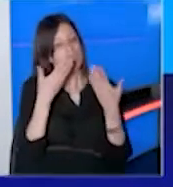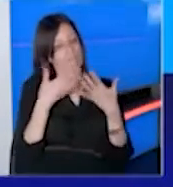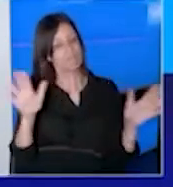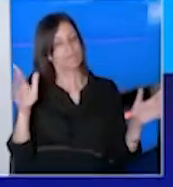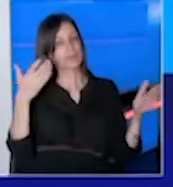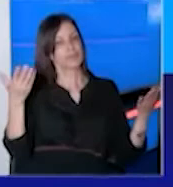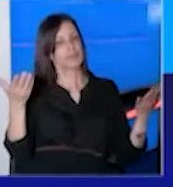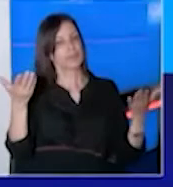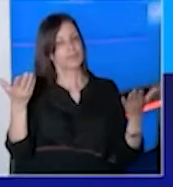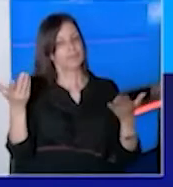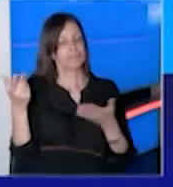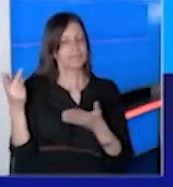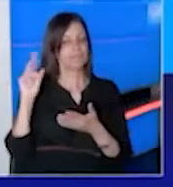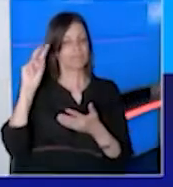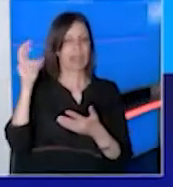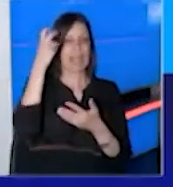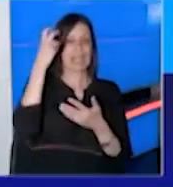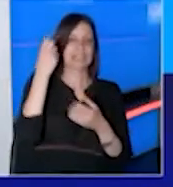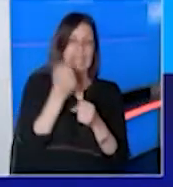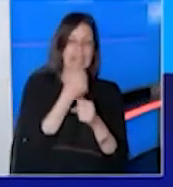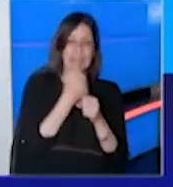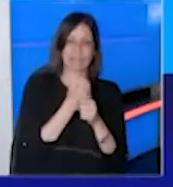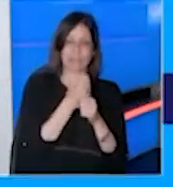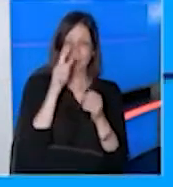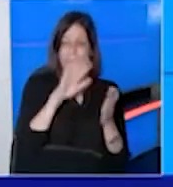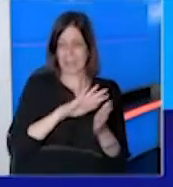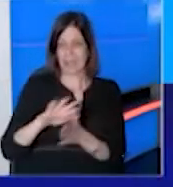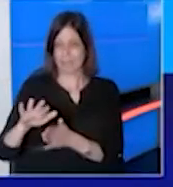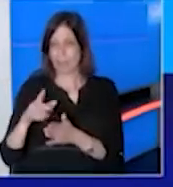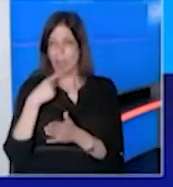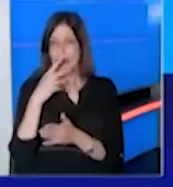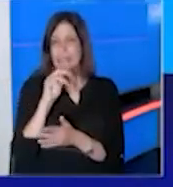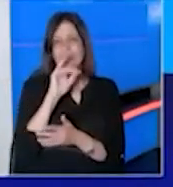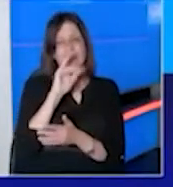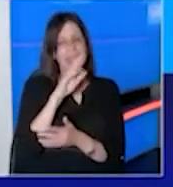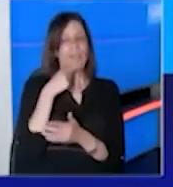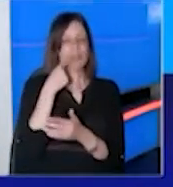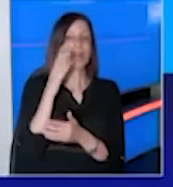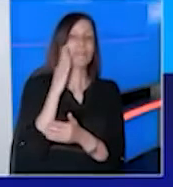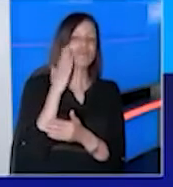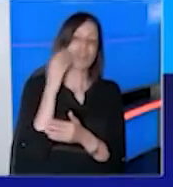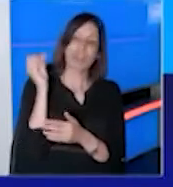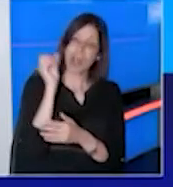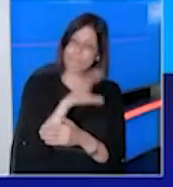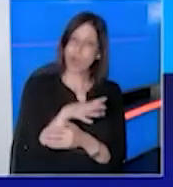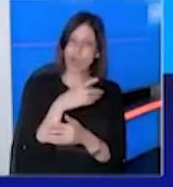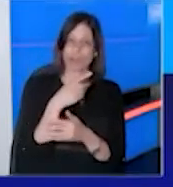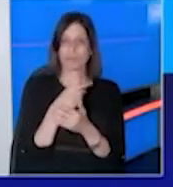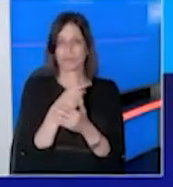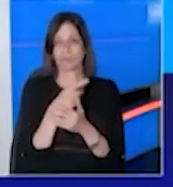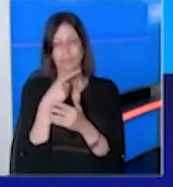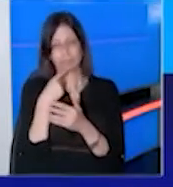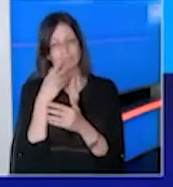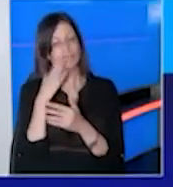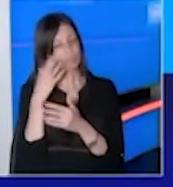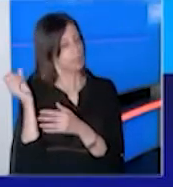ולגייס אקטיבית מבני הפריפריה? למה לא להגיד, ניר דודים, לבית שענים לבוא אלינו? ולקנות את עולמכם ככה. לבית שענים